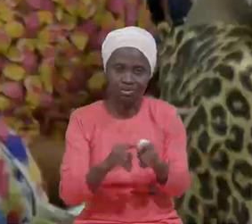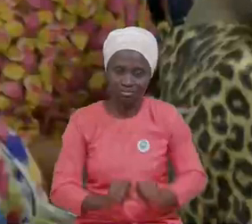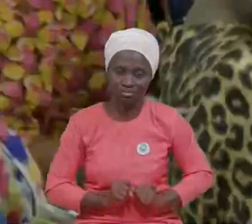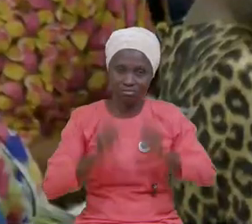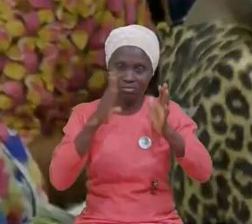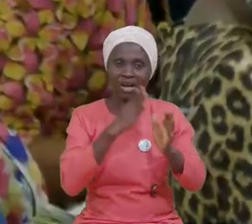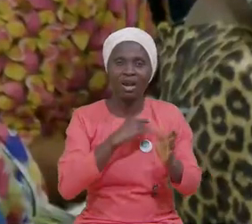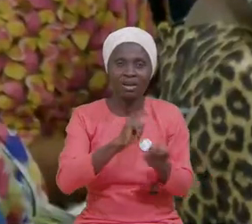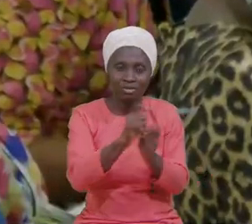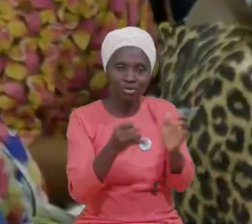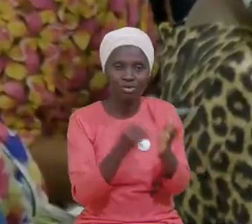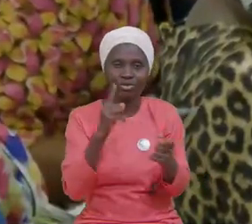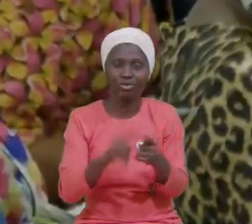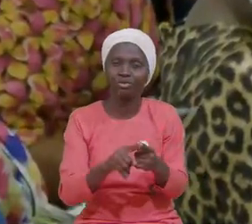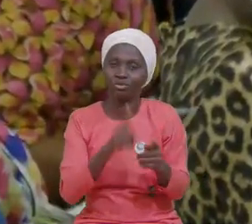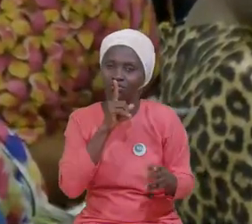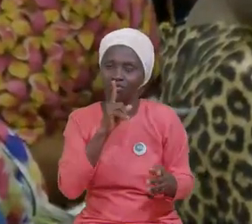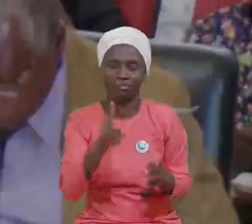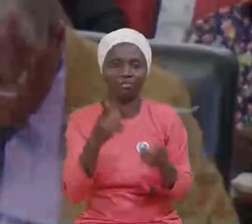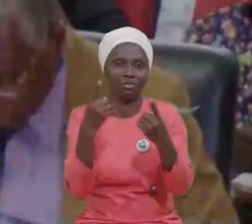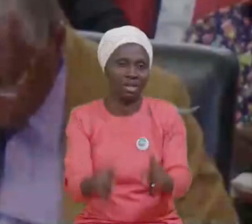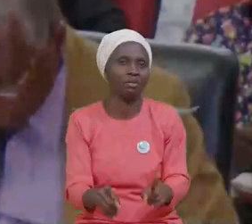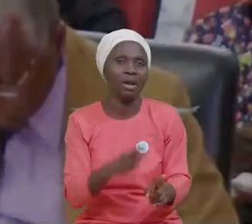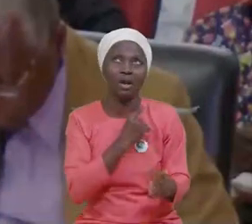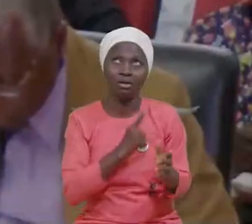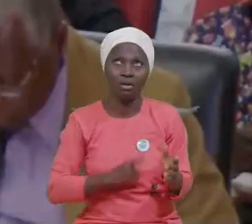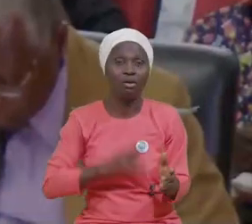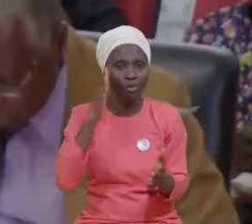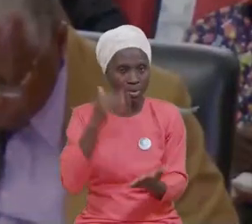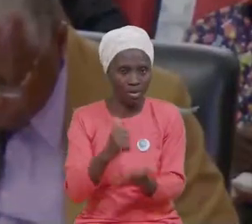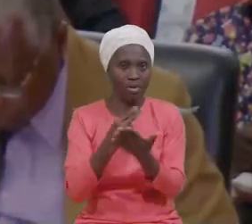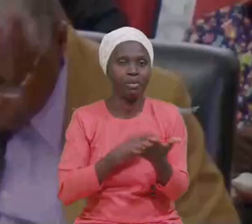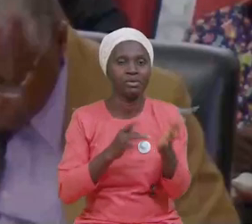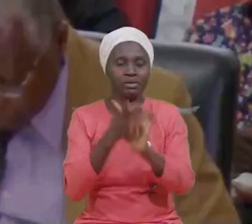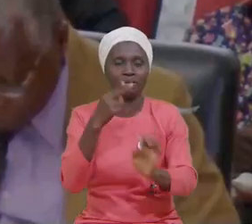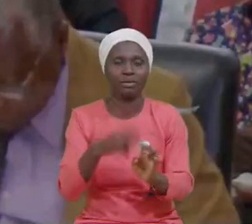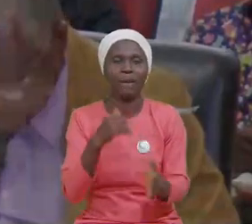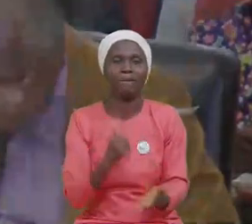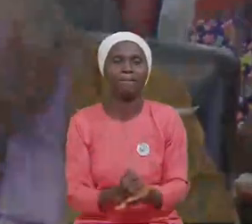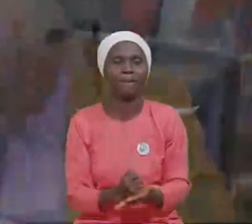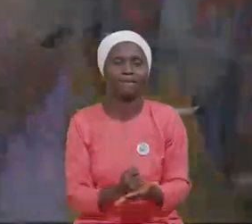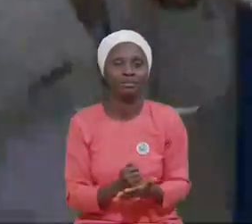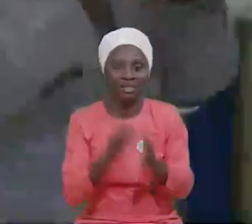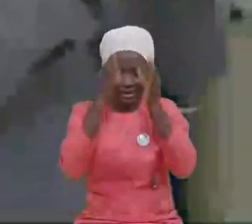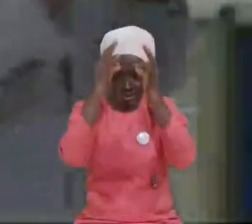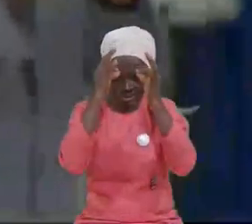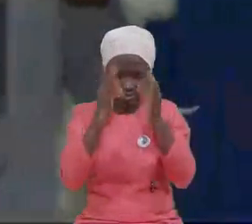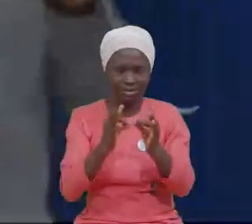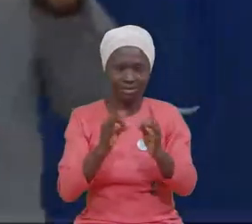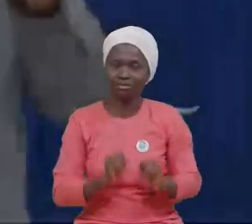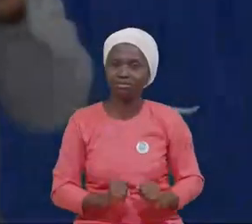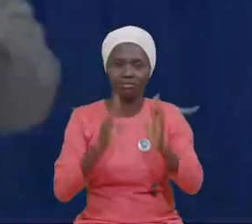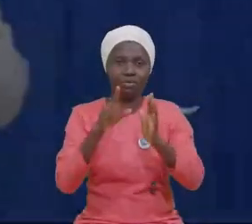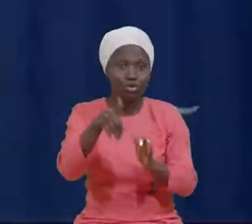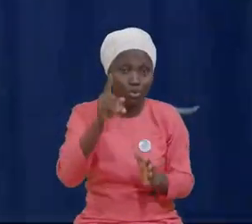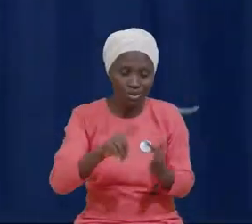réalité. Et le Seigneur va t'aider au nom de Jésus. L'engagement décisif, tu